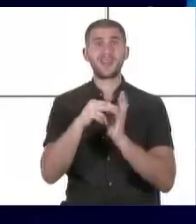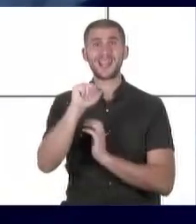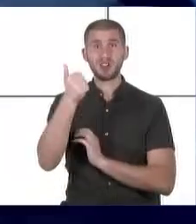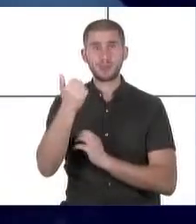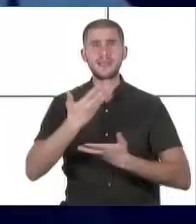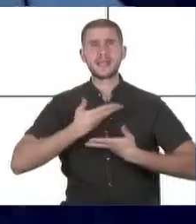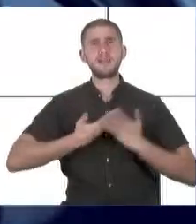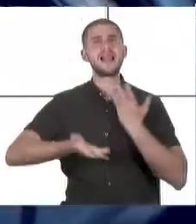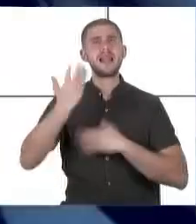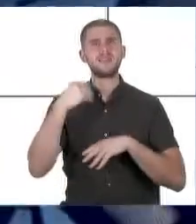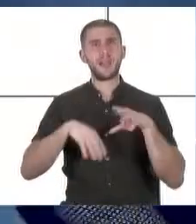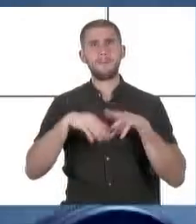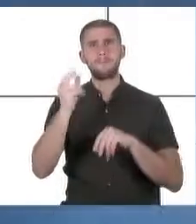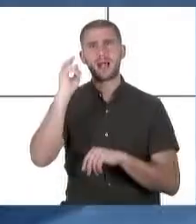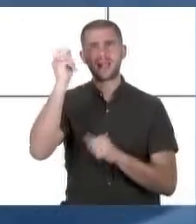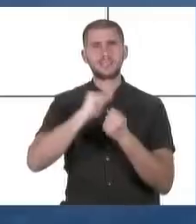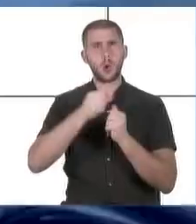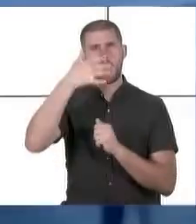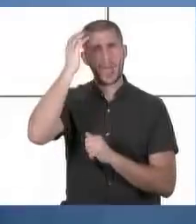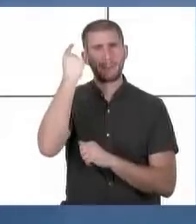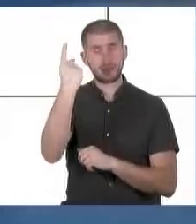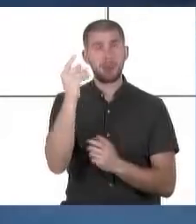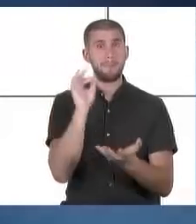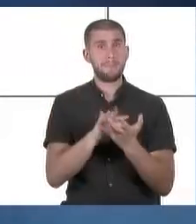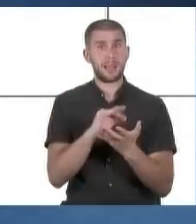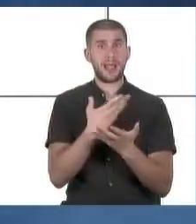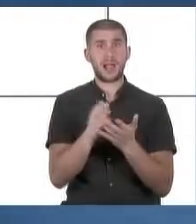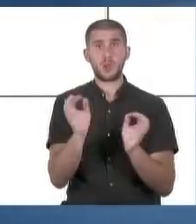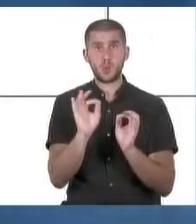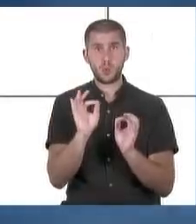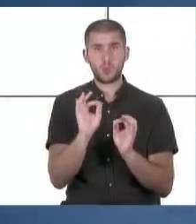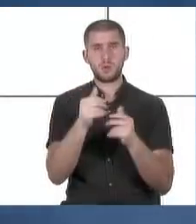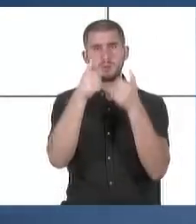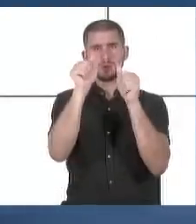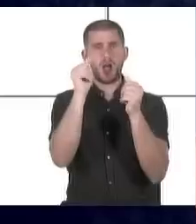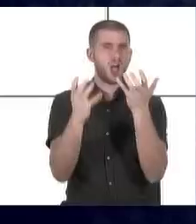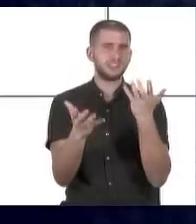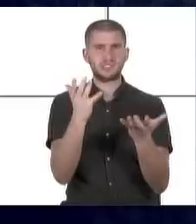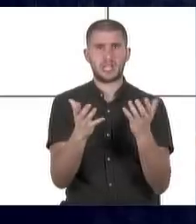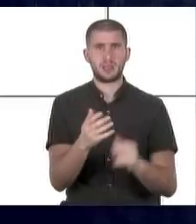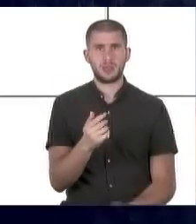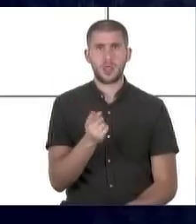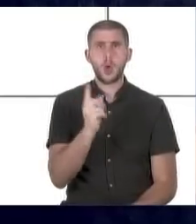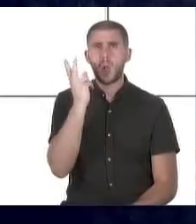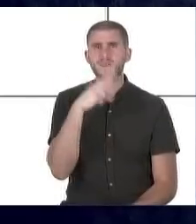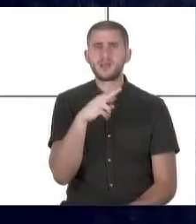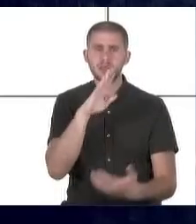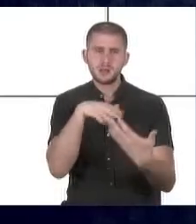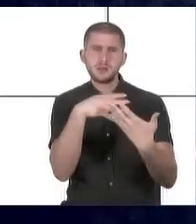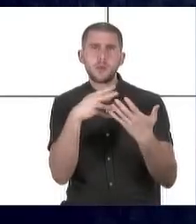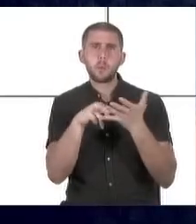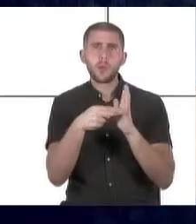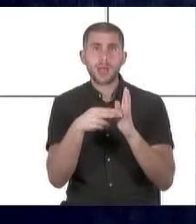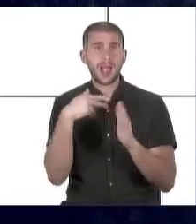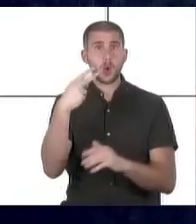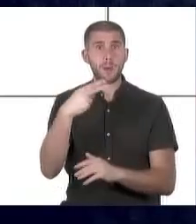קיבל עוד לפני שבחר גנץ או לפיד. ברגע שלא החליט, תויה כהססן. לא הבנתי את לוח הזמנים הפוליטי, כי אחרי